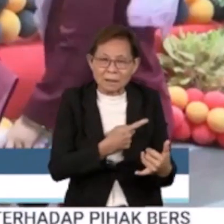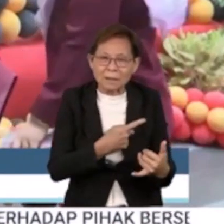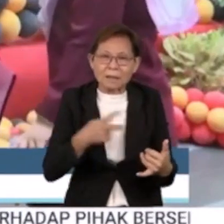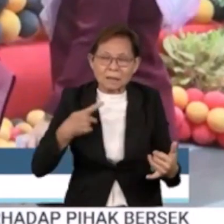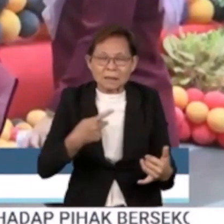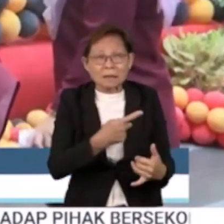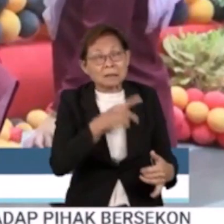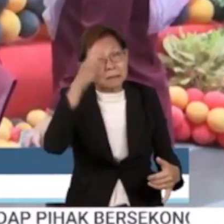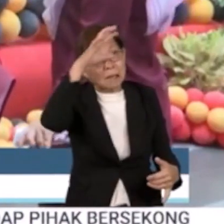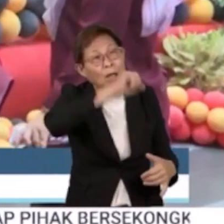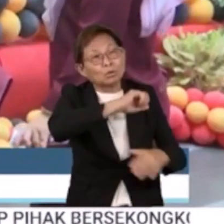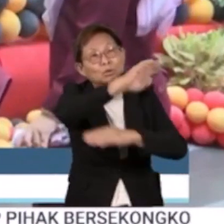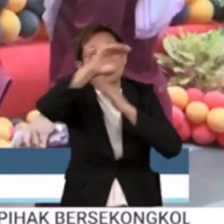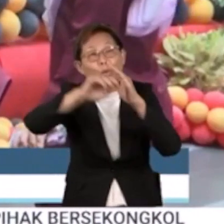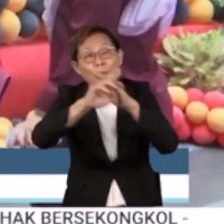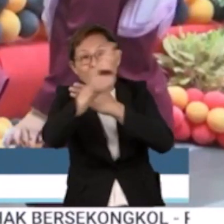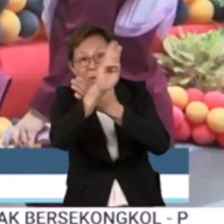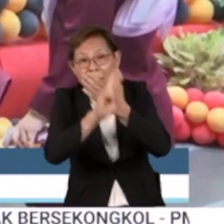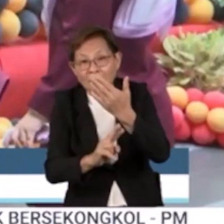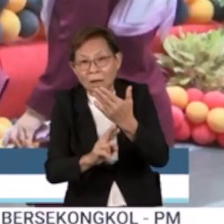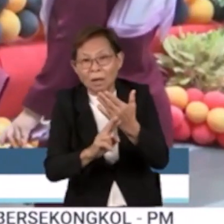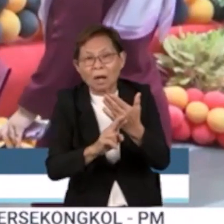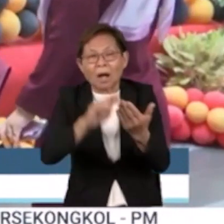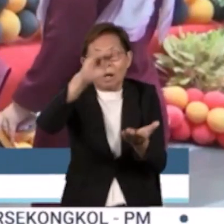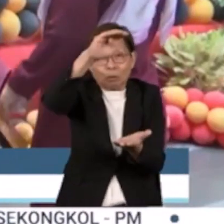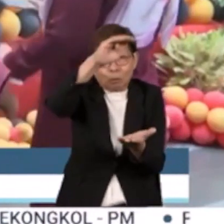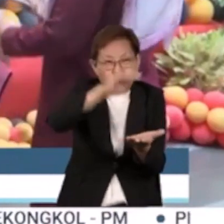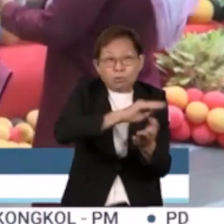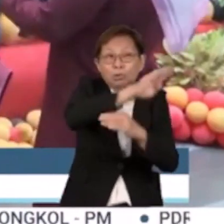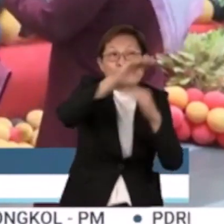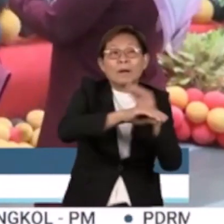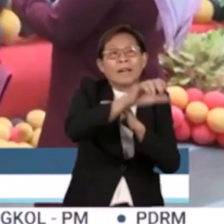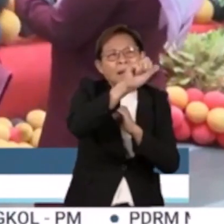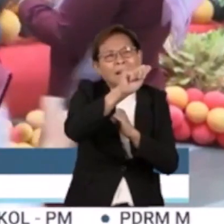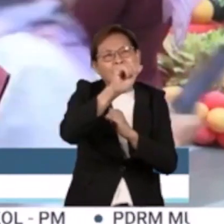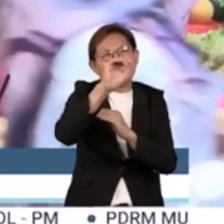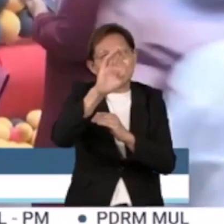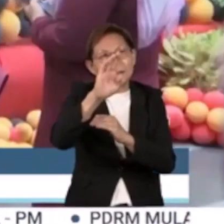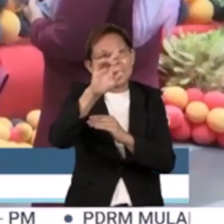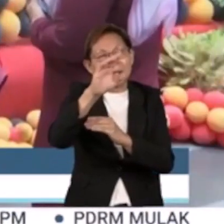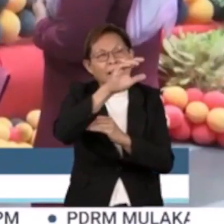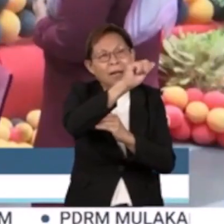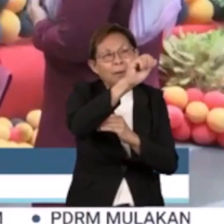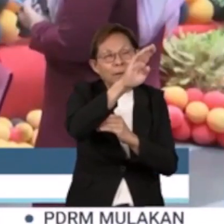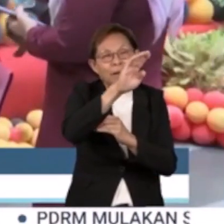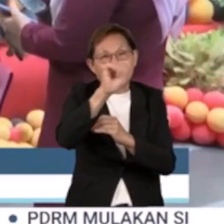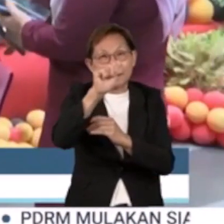kita jangkakan semua darah, kumpulan darah akan turun. Namun begitu,